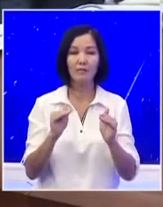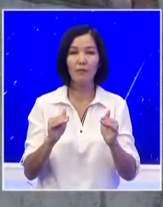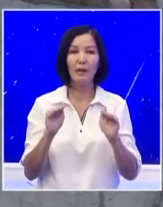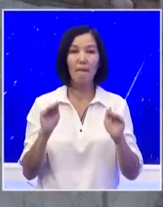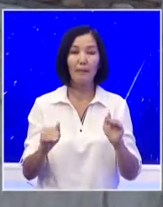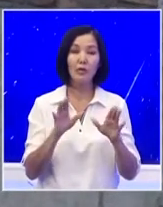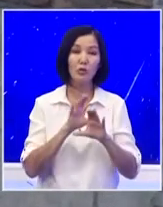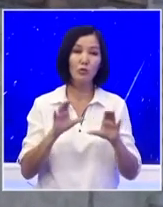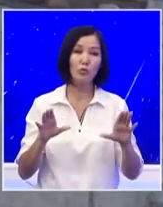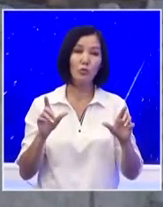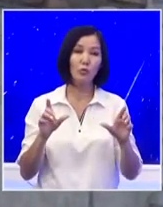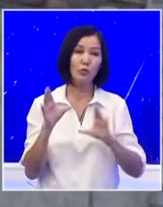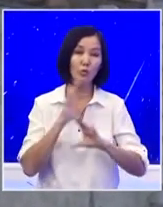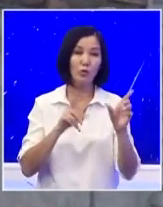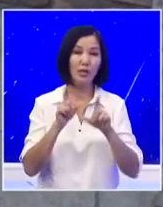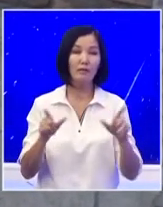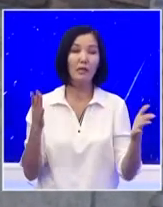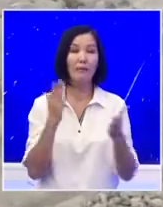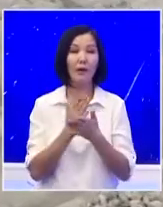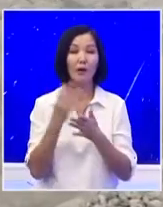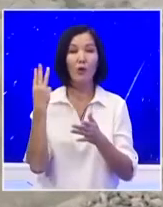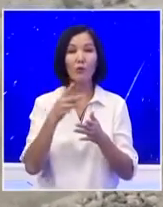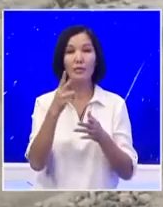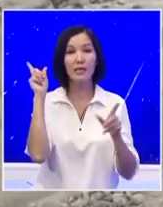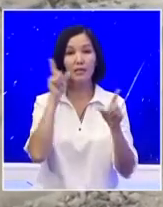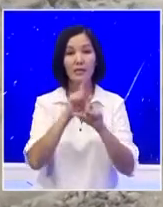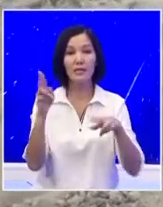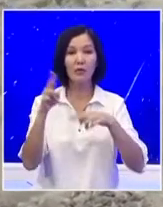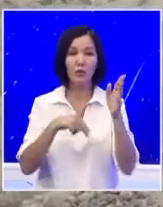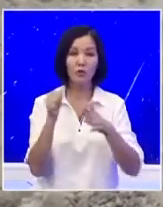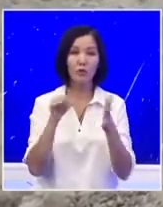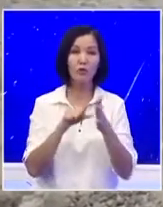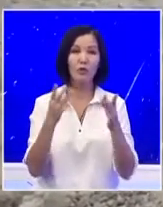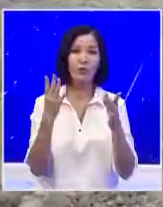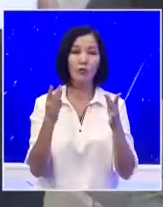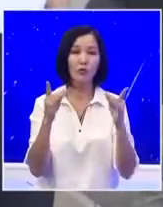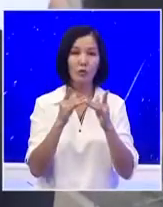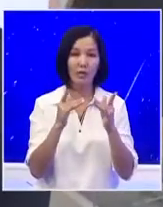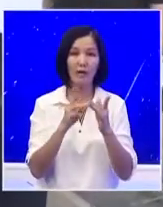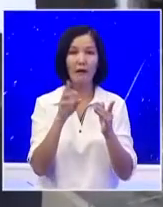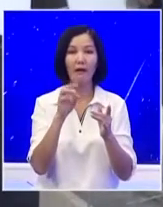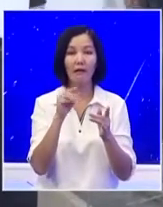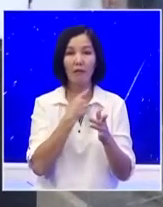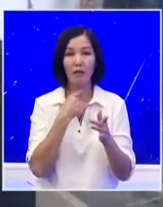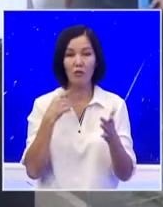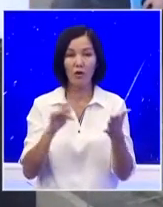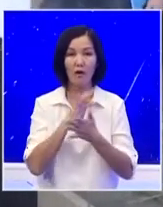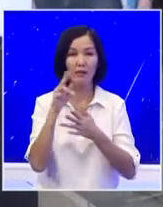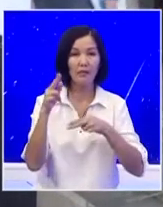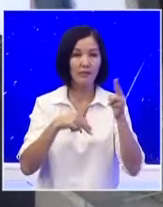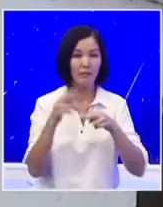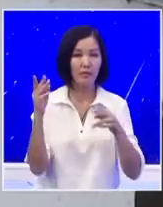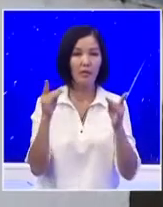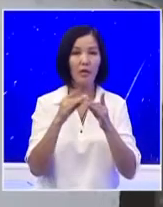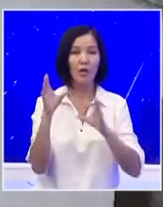оқиды. Жалпы білім саласында 32 нысанның құрылысы жүріп жатыр. Оның 4-еуі жатақхана. Қаратал ауданы мен Талдықорған қаласында салынып жатқан